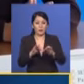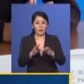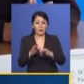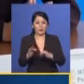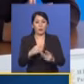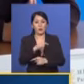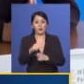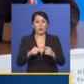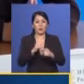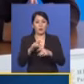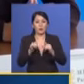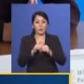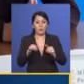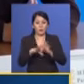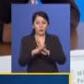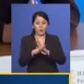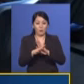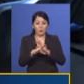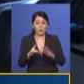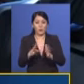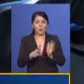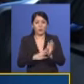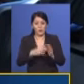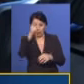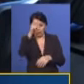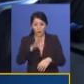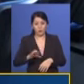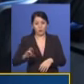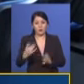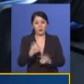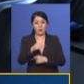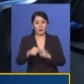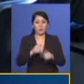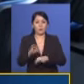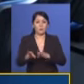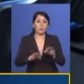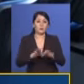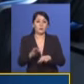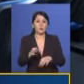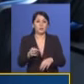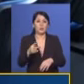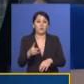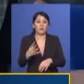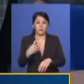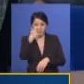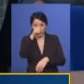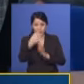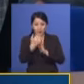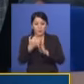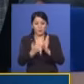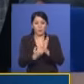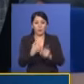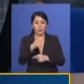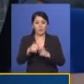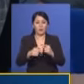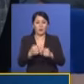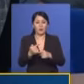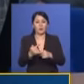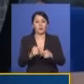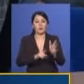кәсіпкерлігін дамытуды таңдапты. Сондай-ақ осы 9 айда өңірде бизнестің жол картасы 2025 бағдарламасы аясында да бизнес мектеп жобасы